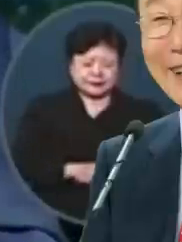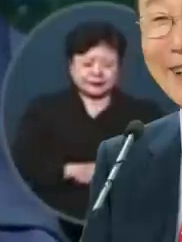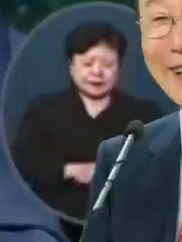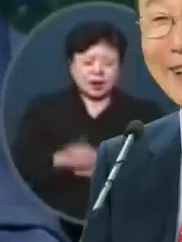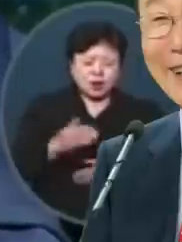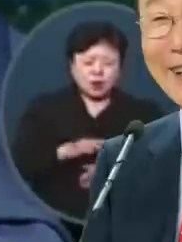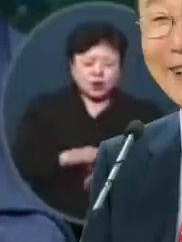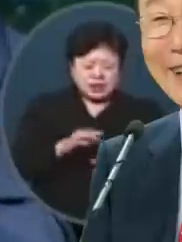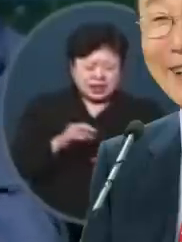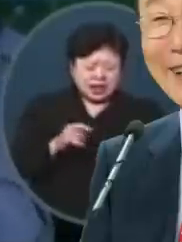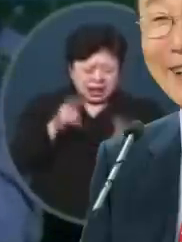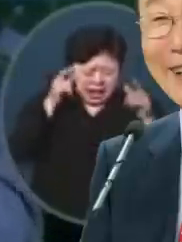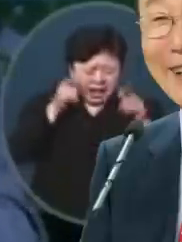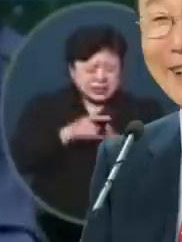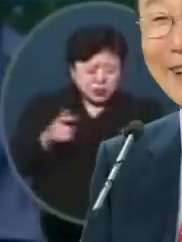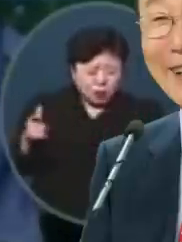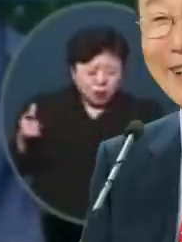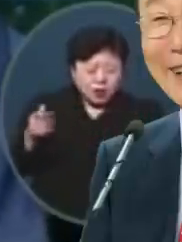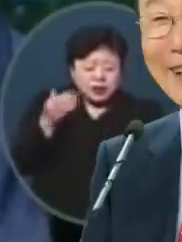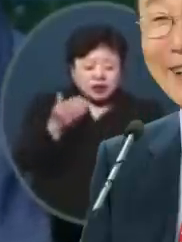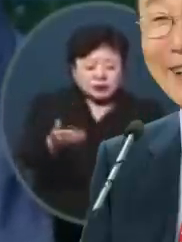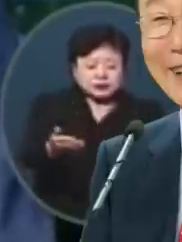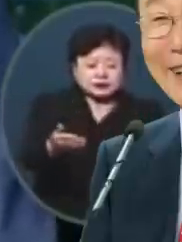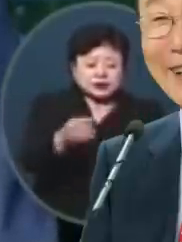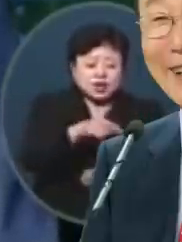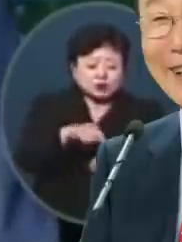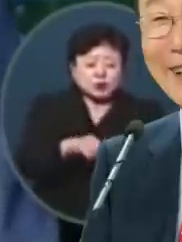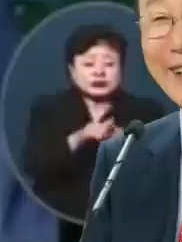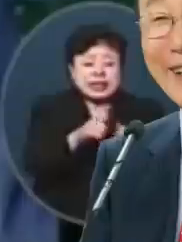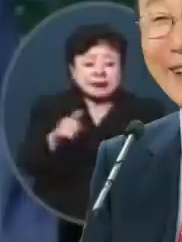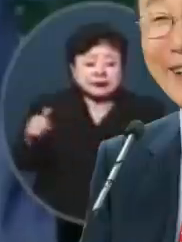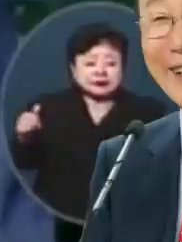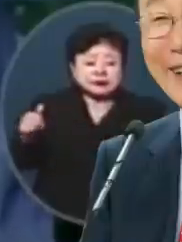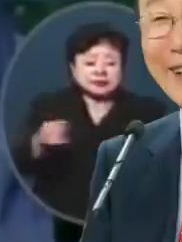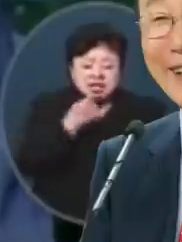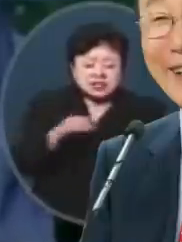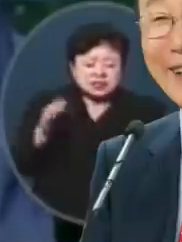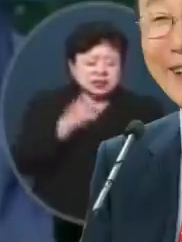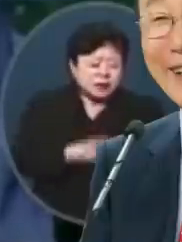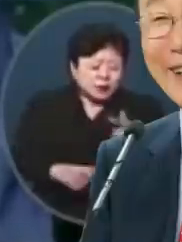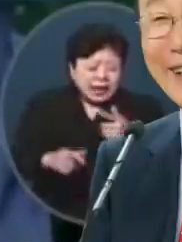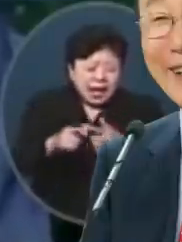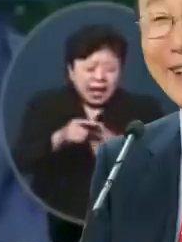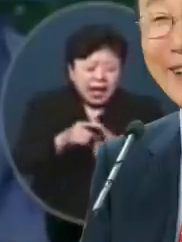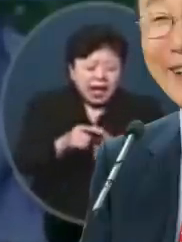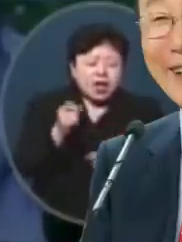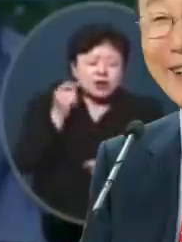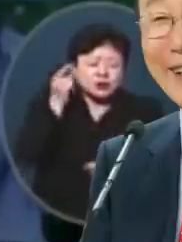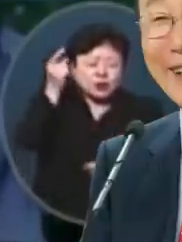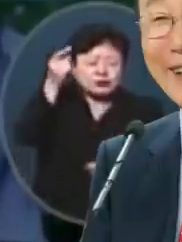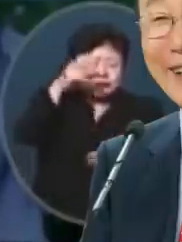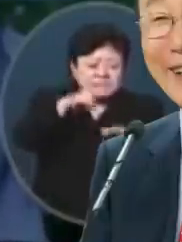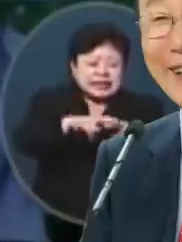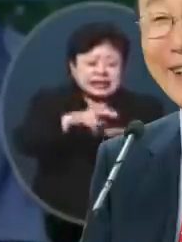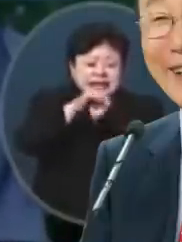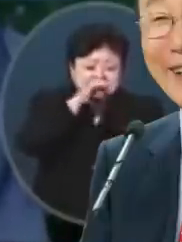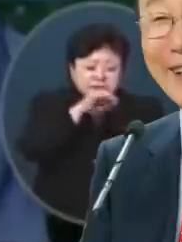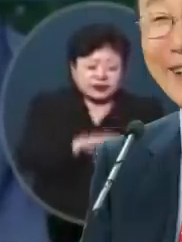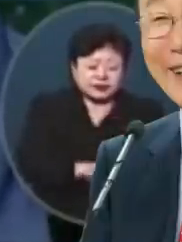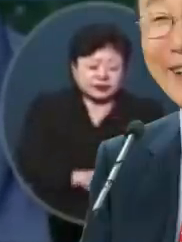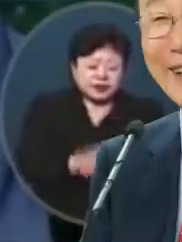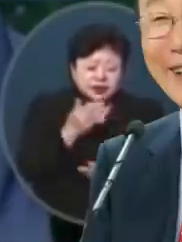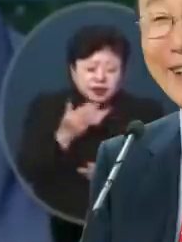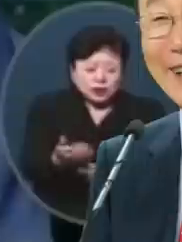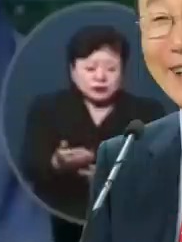아닙니다. 여러분 속사람은 천사보다도 높은 자리에 있습니다.